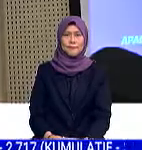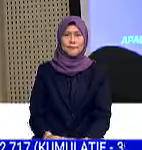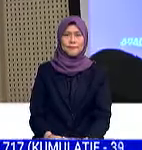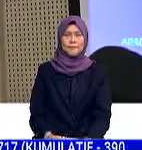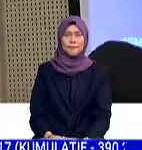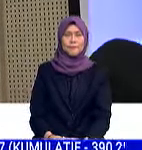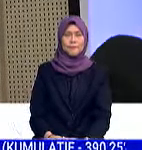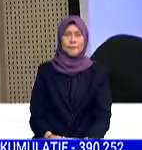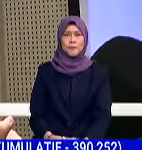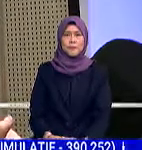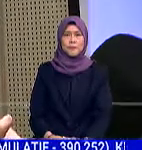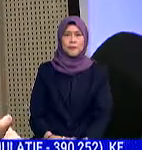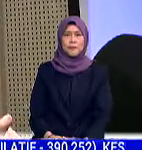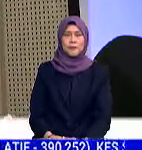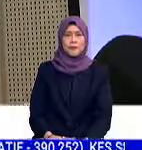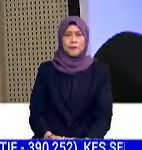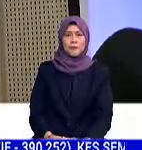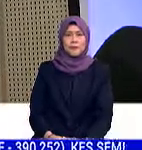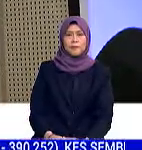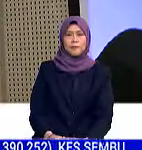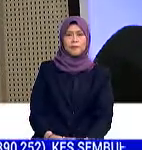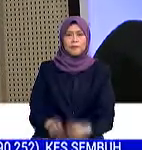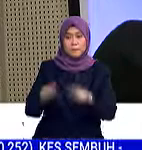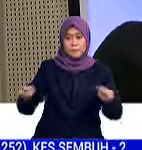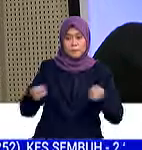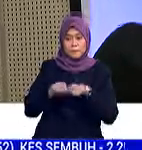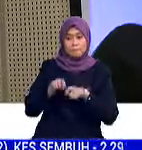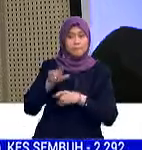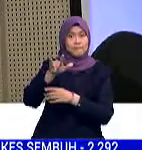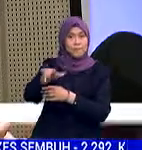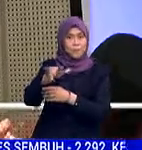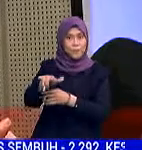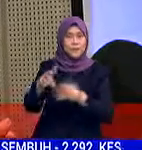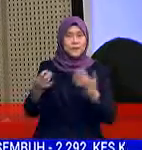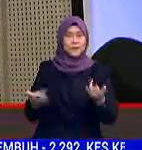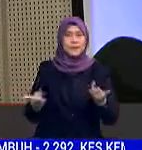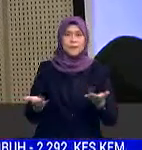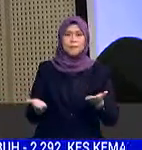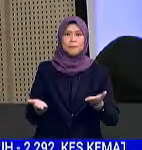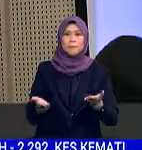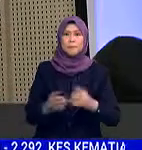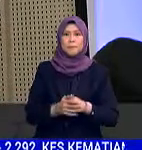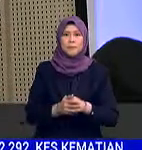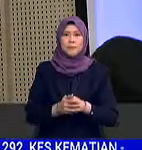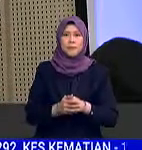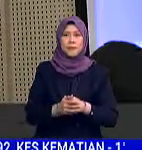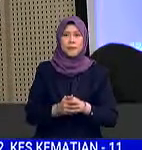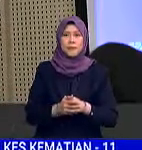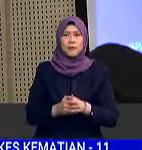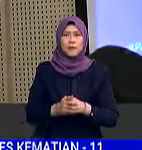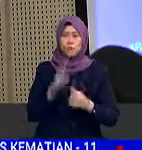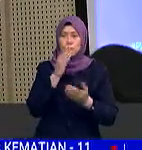2025 we are targeting aerospace bus in add c air So this becomes